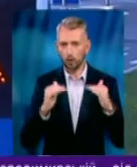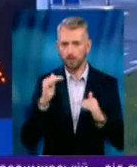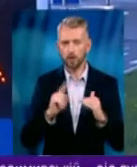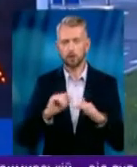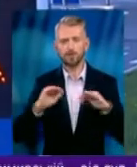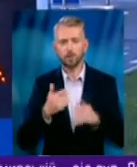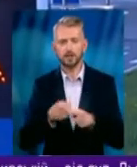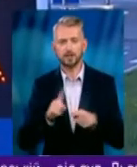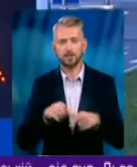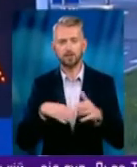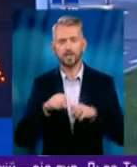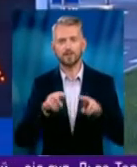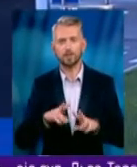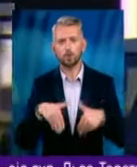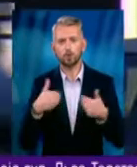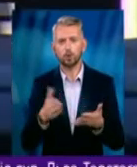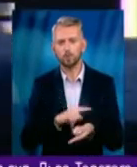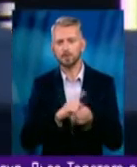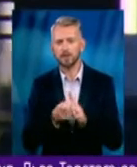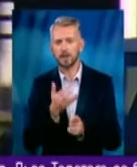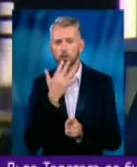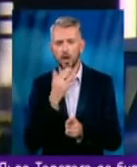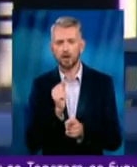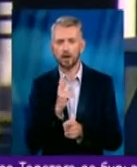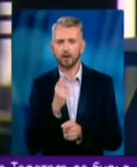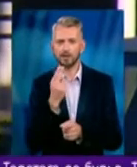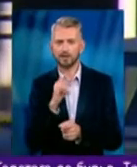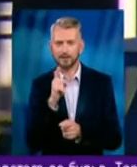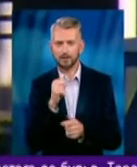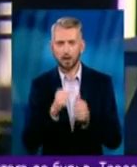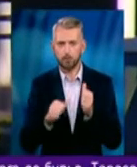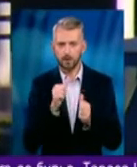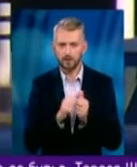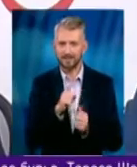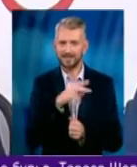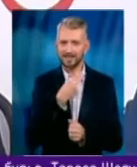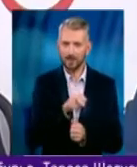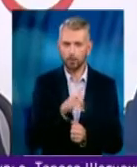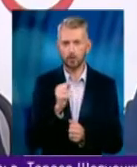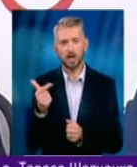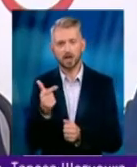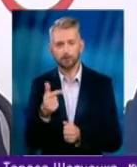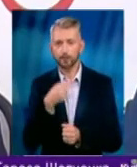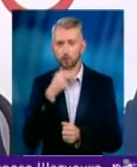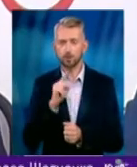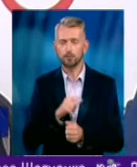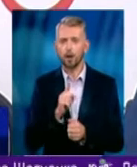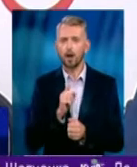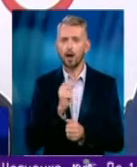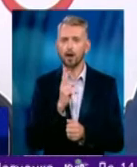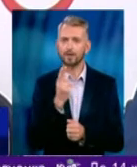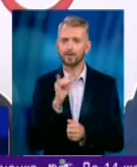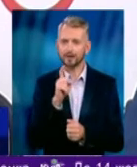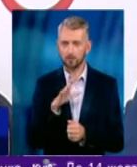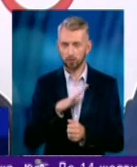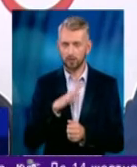це, фахівці пропонують перевести національний акциз на бензин з євро на гривню. Лучше бы, чтобы акцизы были в гривне, да,